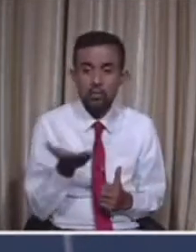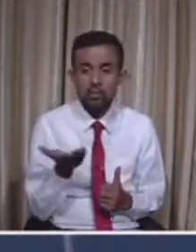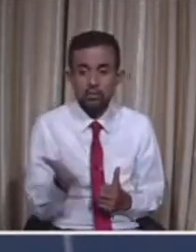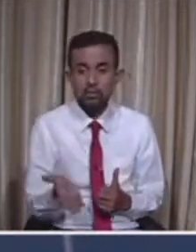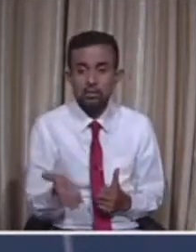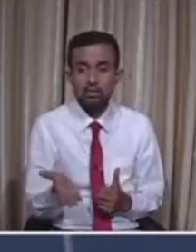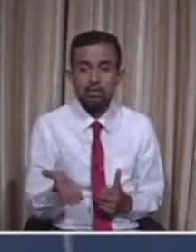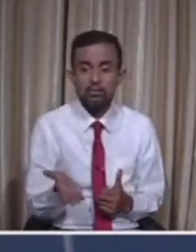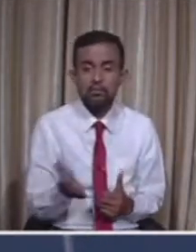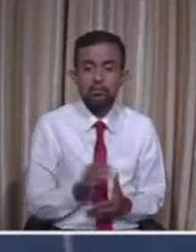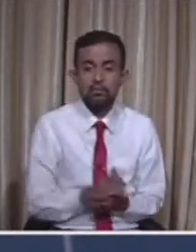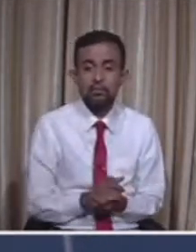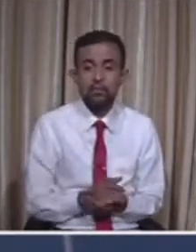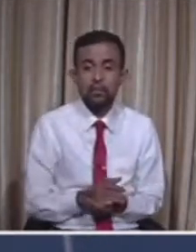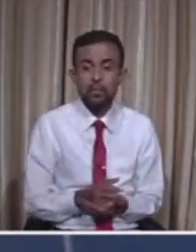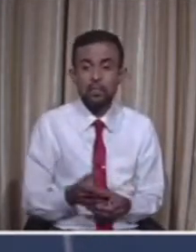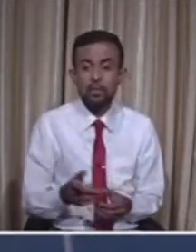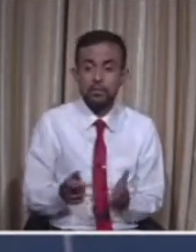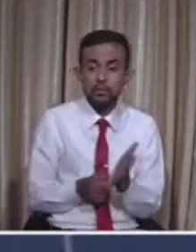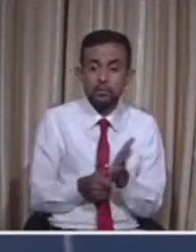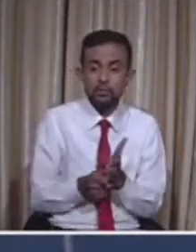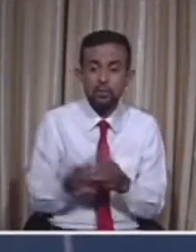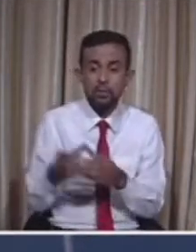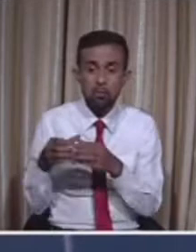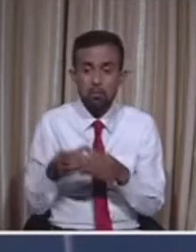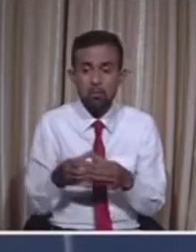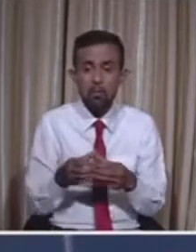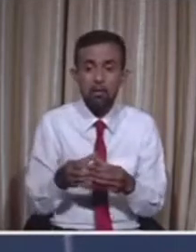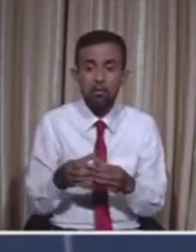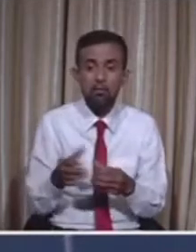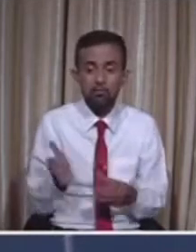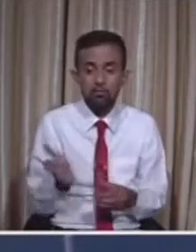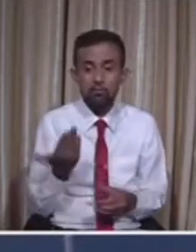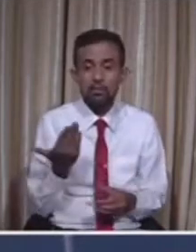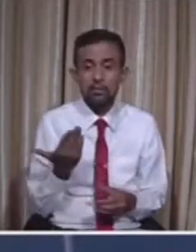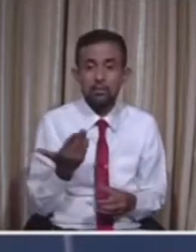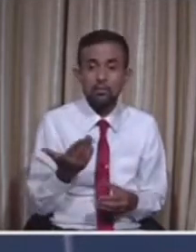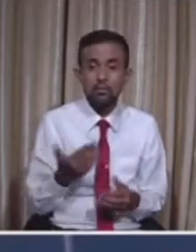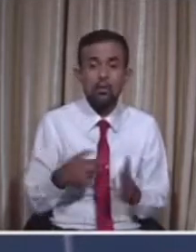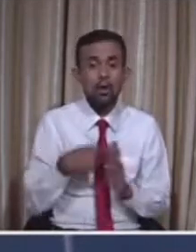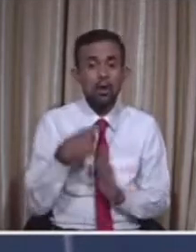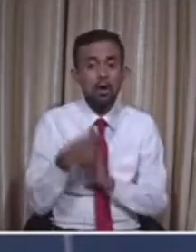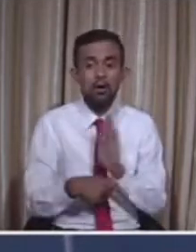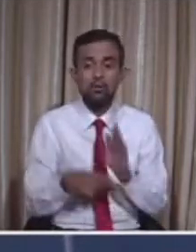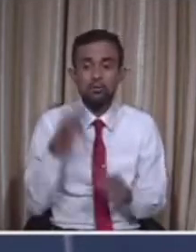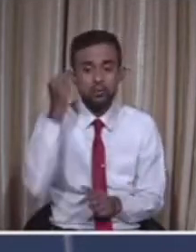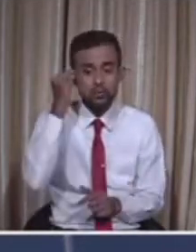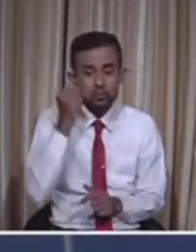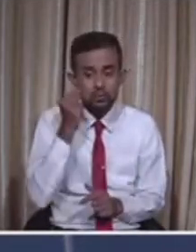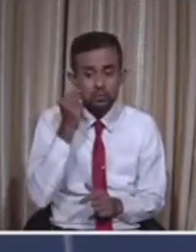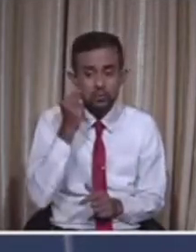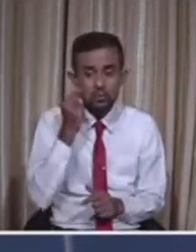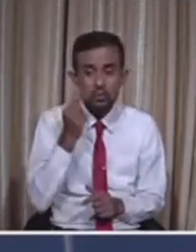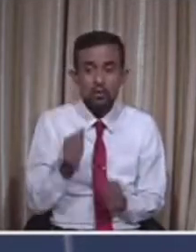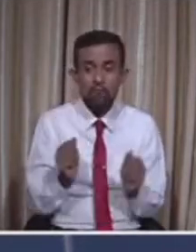tamai mini marwan ralak visin mulu ratama trastha karapu